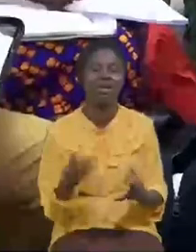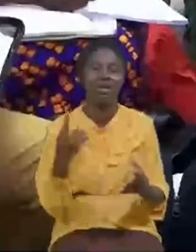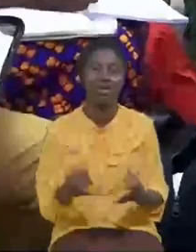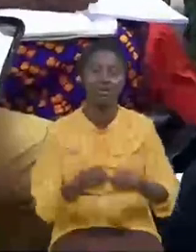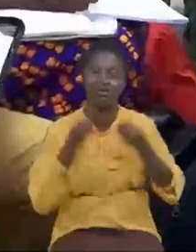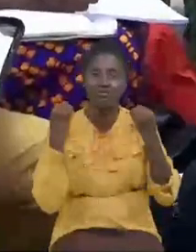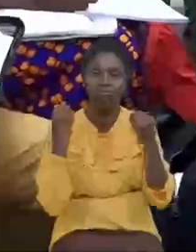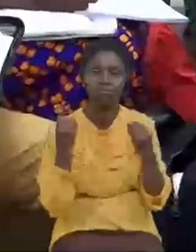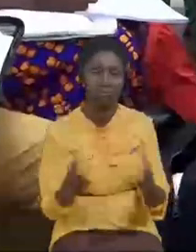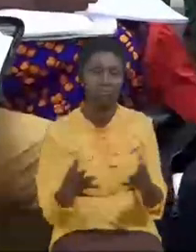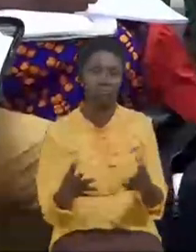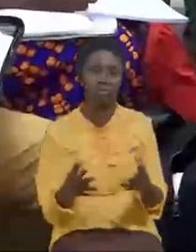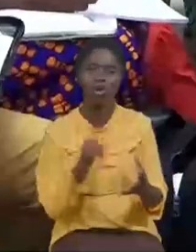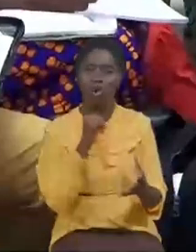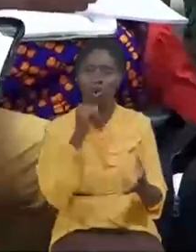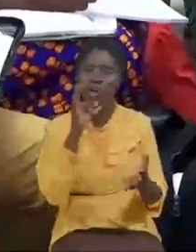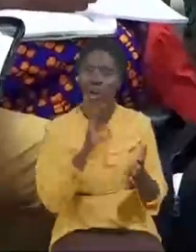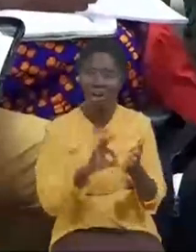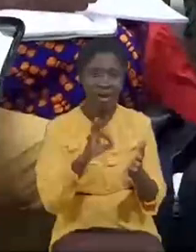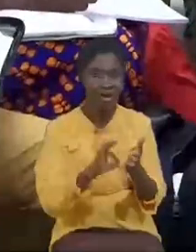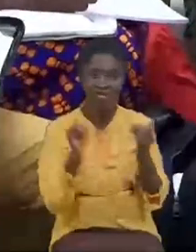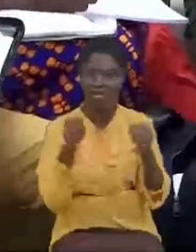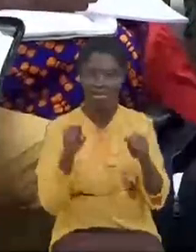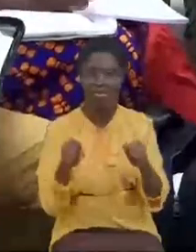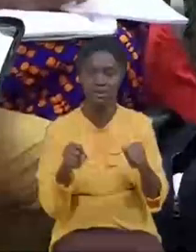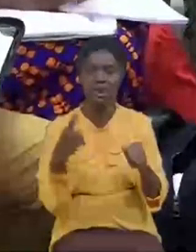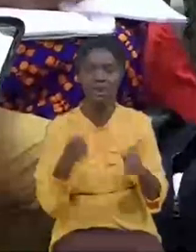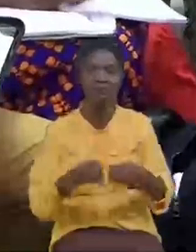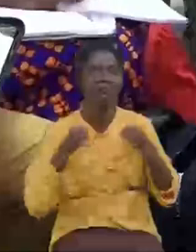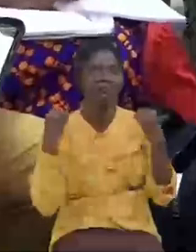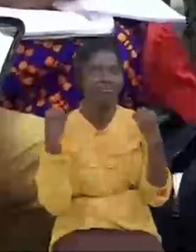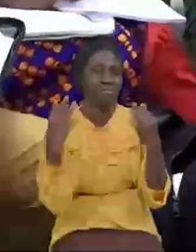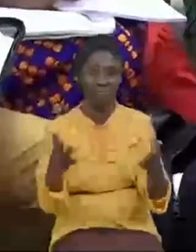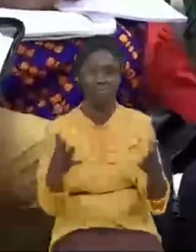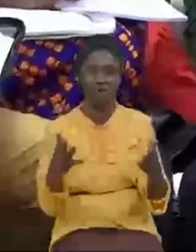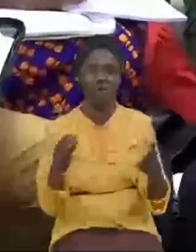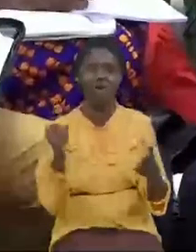d'aînesse incontables, innombrables.